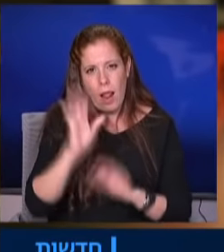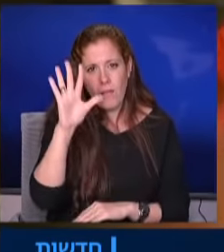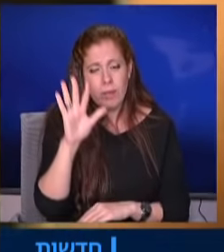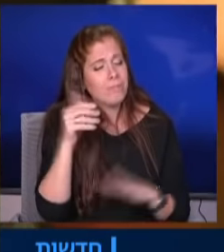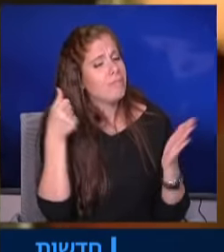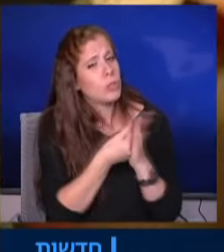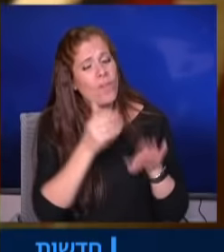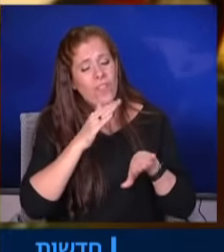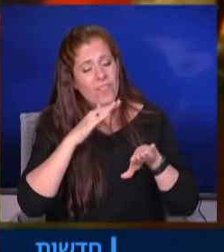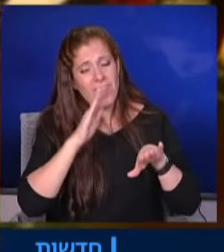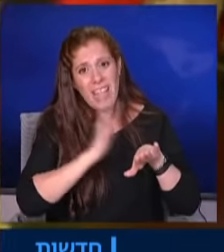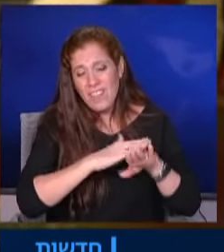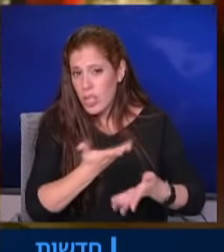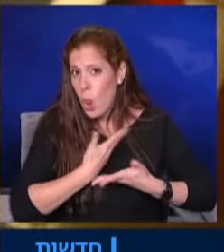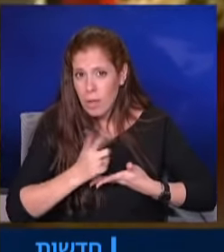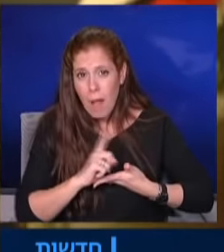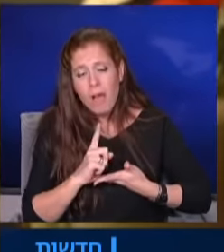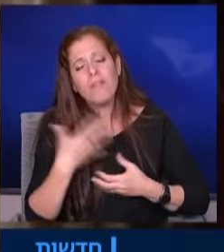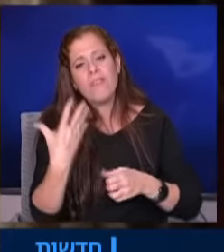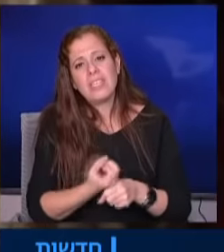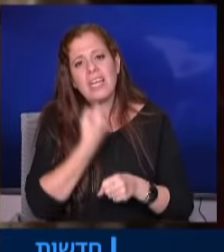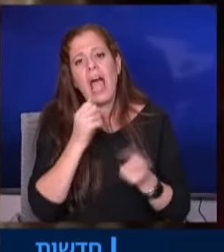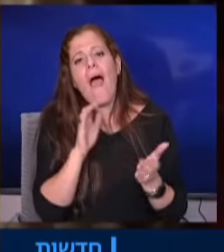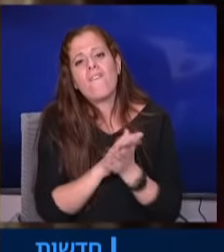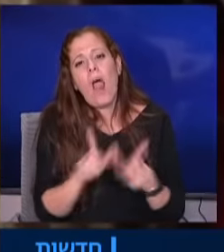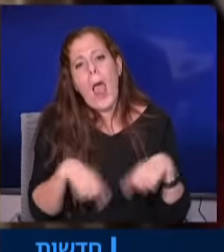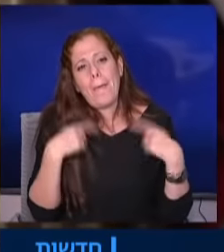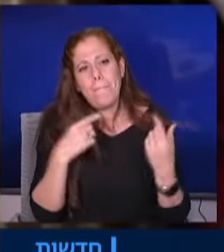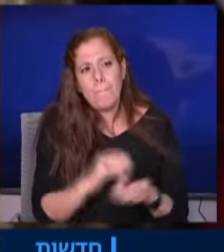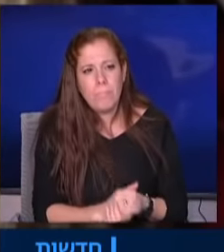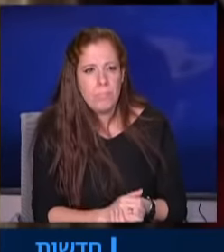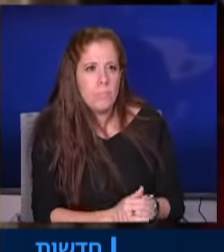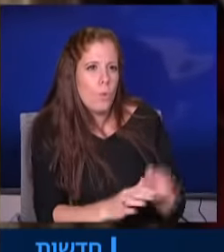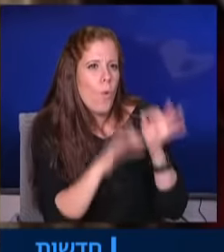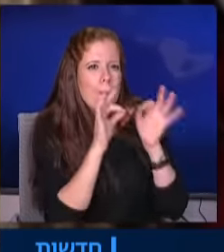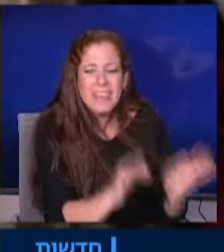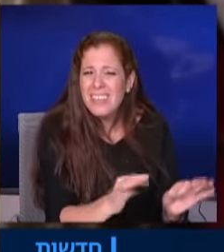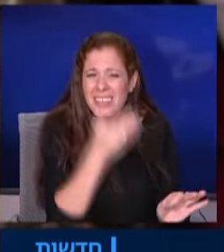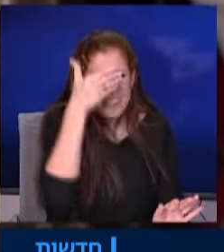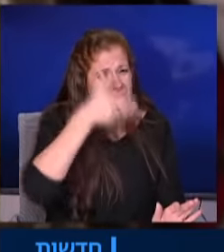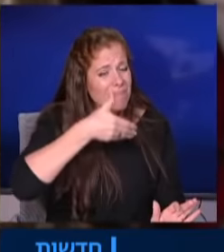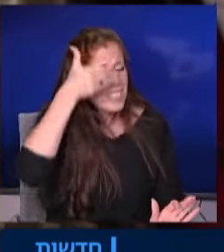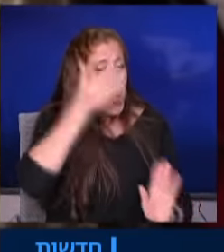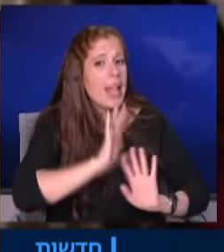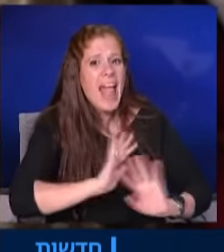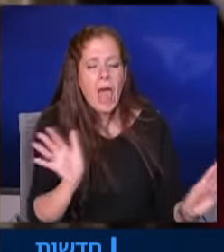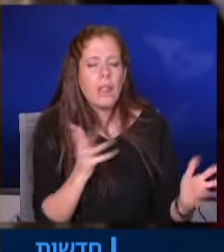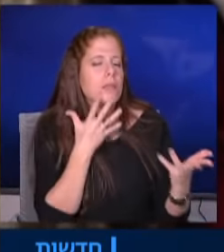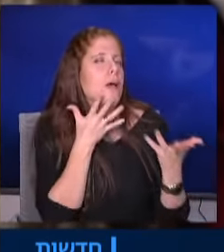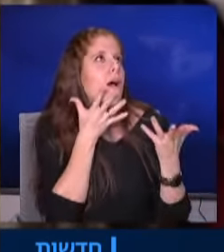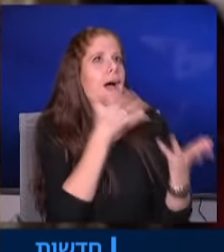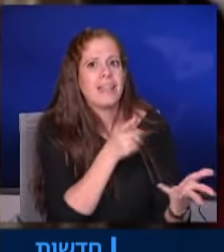קיבלה, אבל זכתה בחבר לחיים. הוא אמיתי, בלי מסיכות. זה משהו שאני מאוד הרצתי אצלו ולקחתי